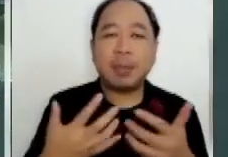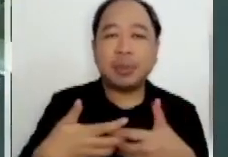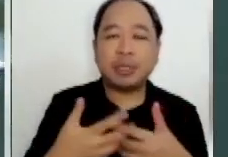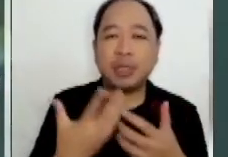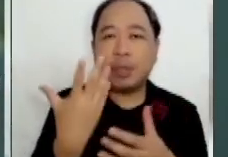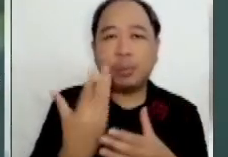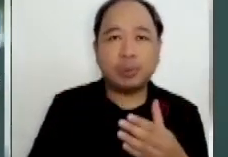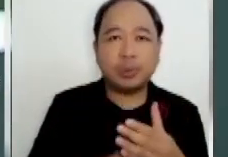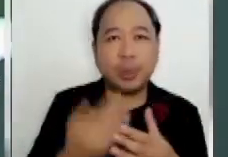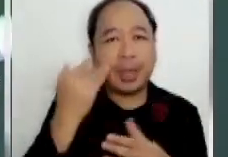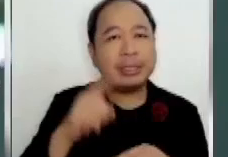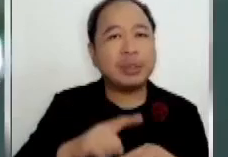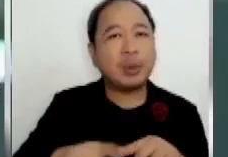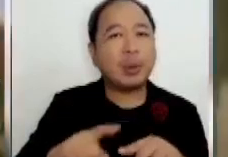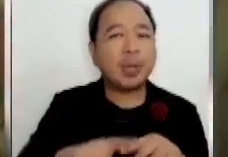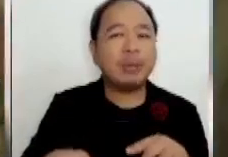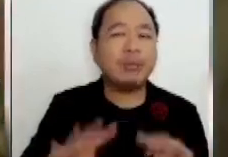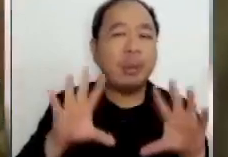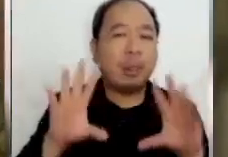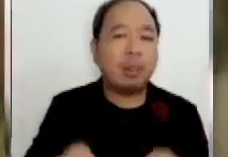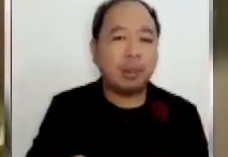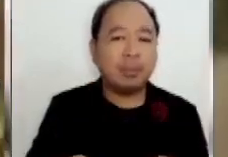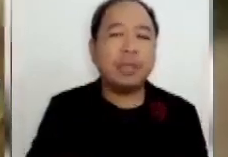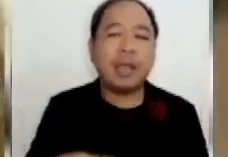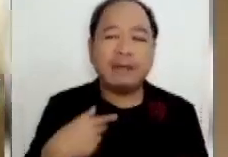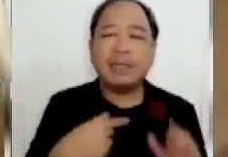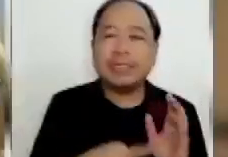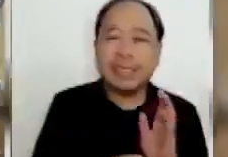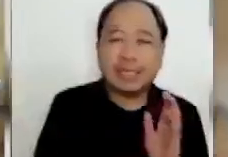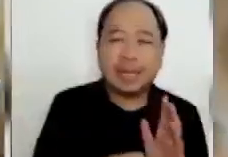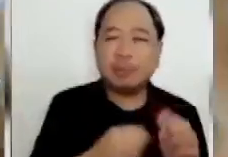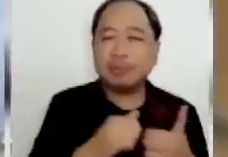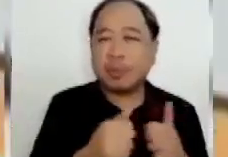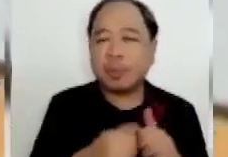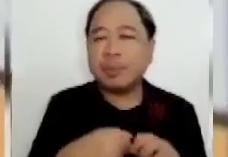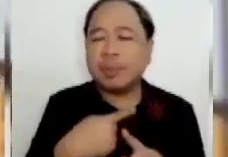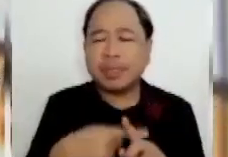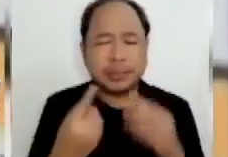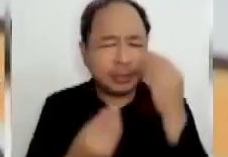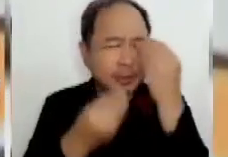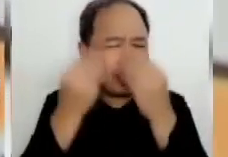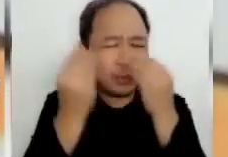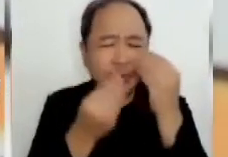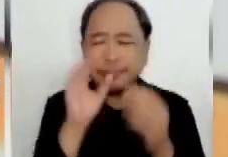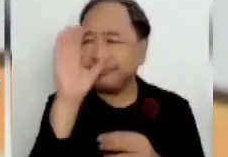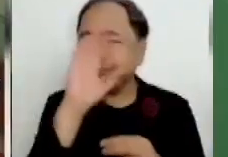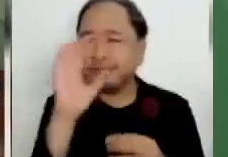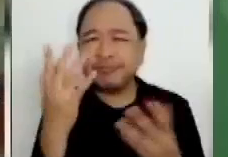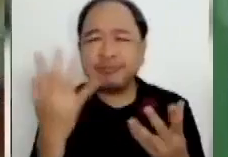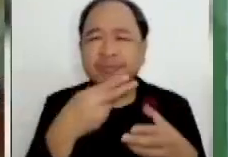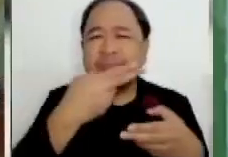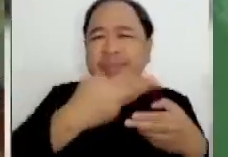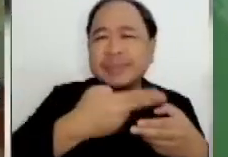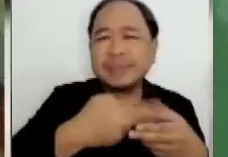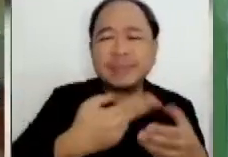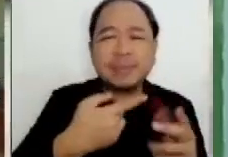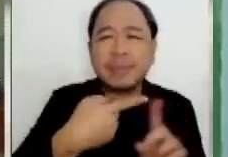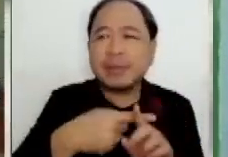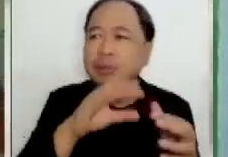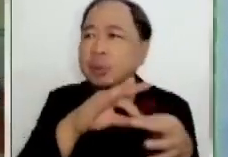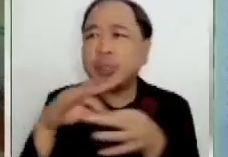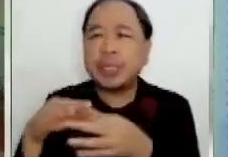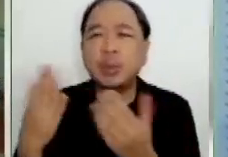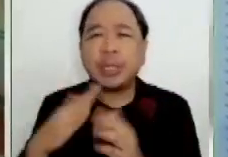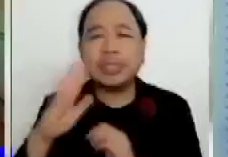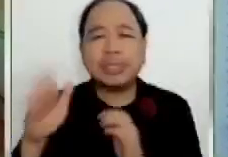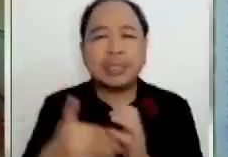interruption. Bukod sa aberyang teknikal, ilang beses din nagkaroon ng kalituhan sa paghahanap ng presintong pagbobotohan. Babalik-balik po kasi po